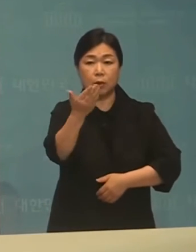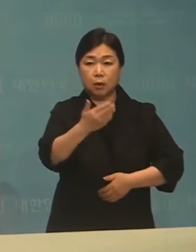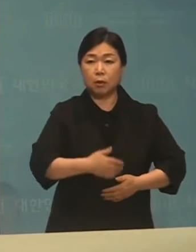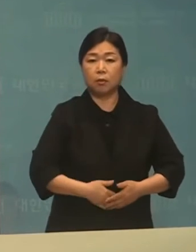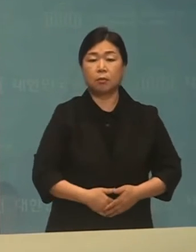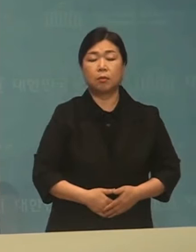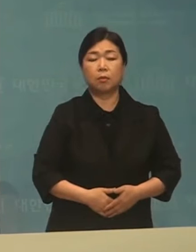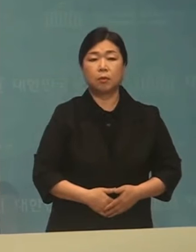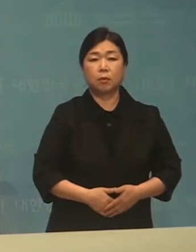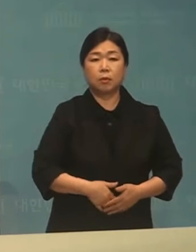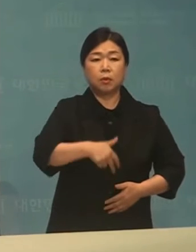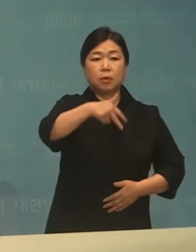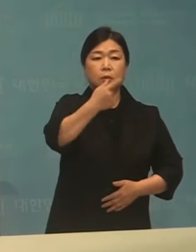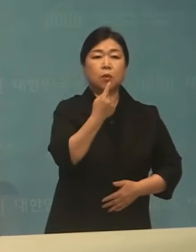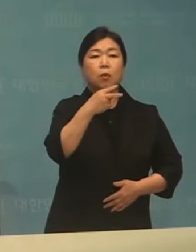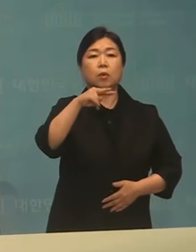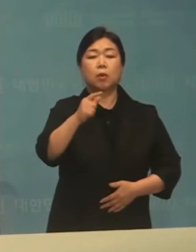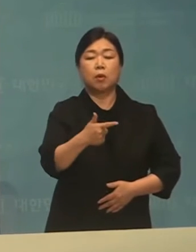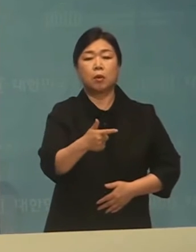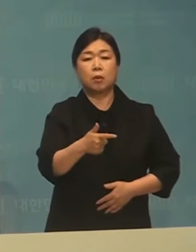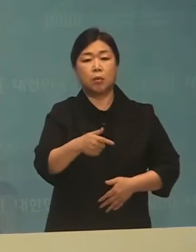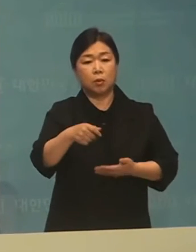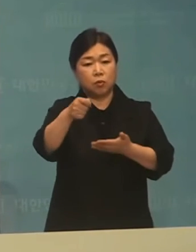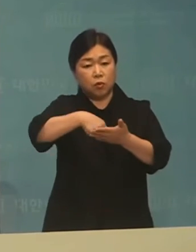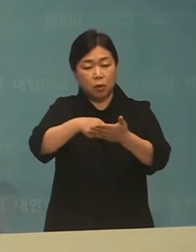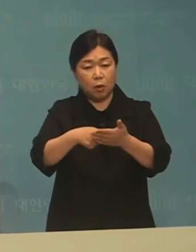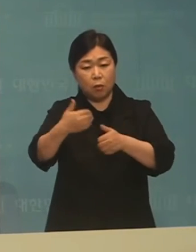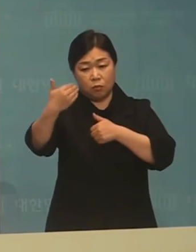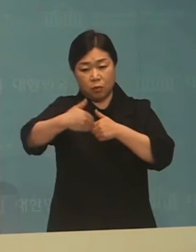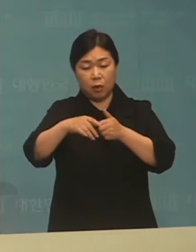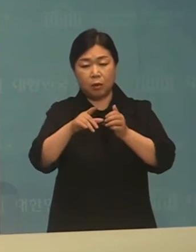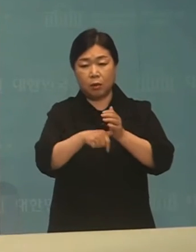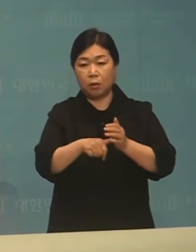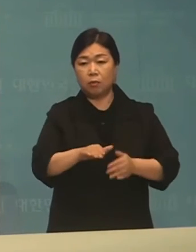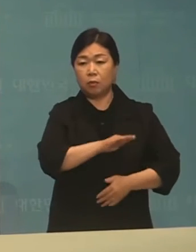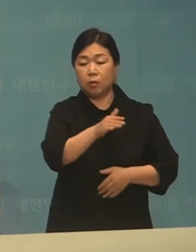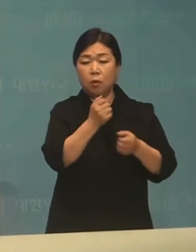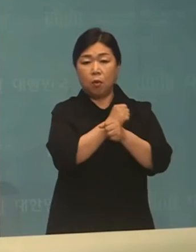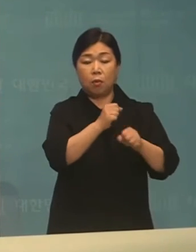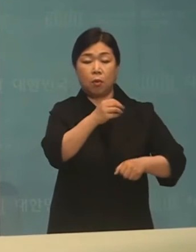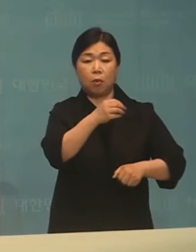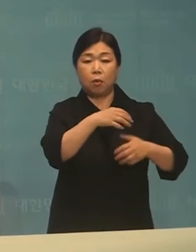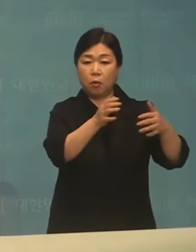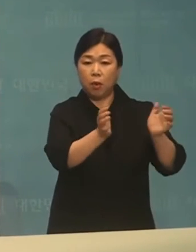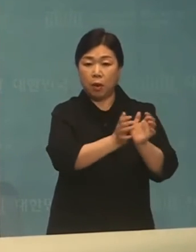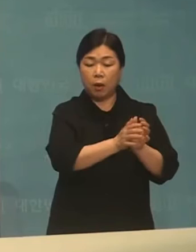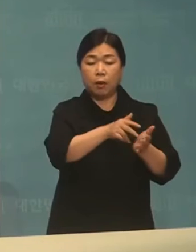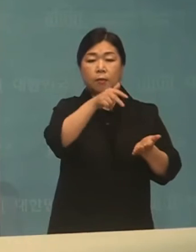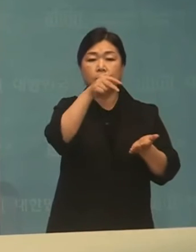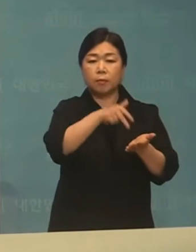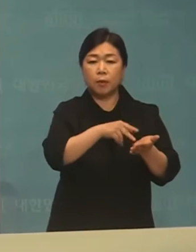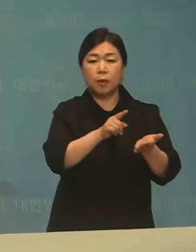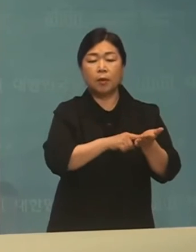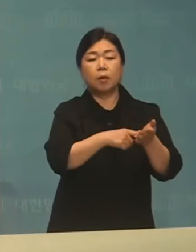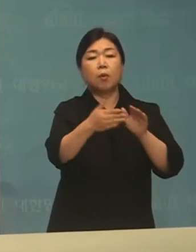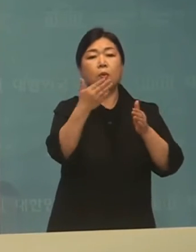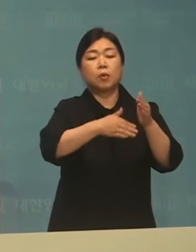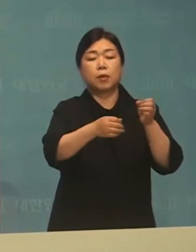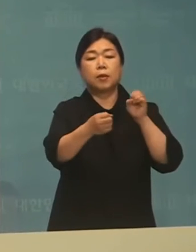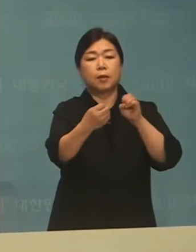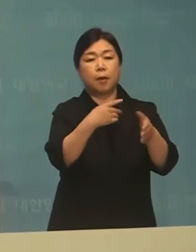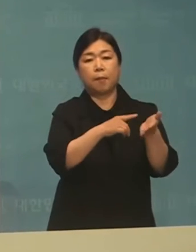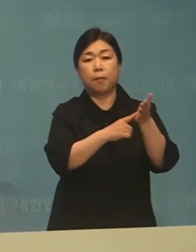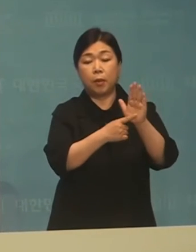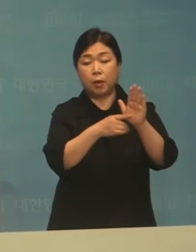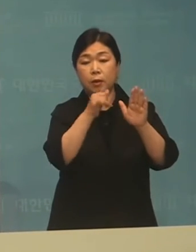조선일보의 취재를 통해 우리 광복회는 최근에 이렇게 공식 답변서를